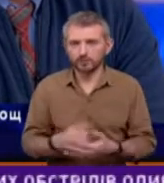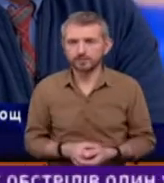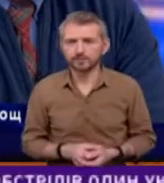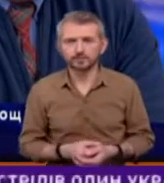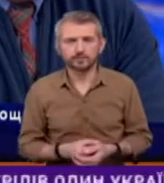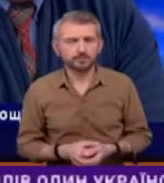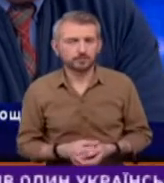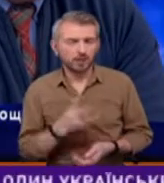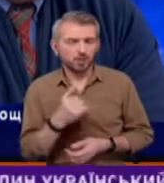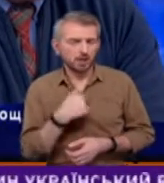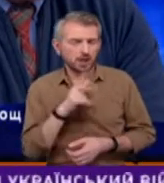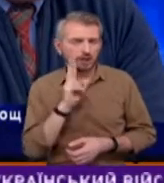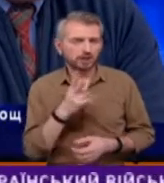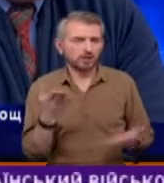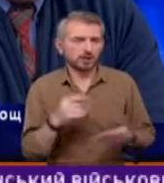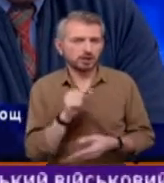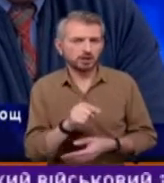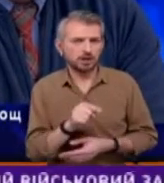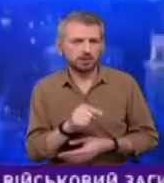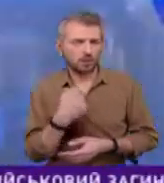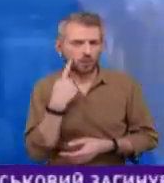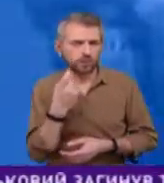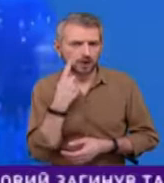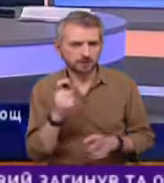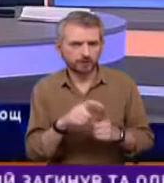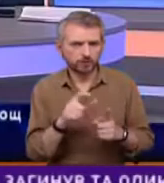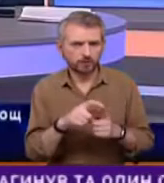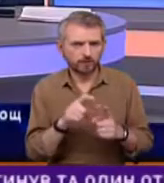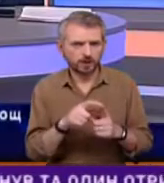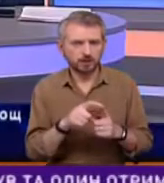Саш. Ну, я не знаю, які там образливі слова